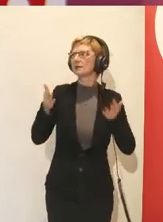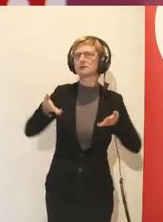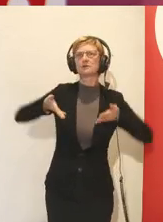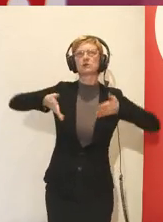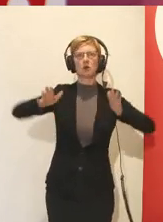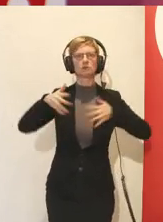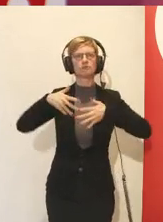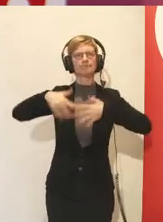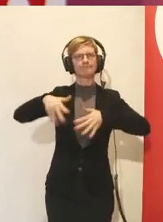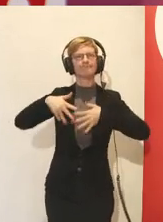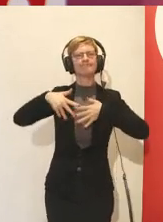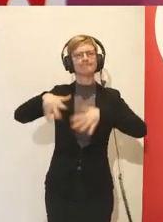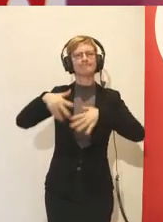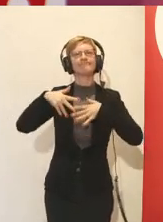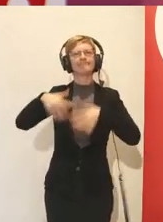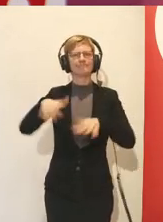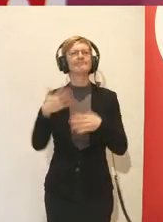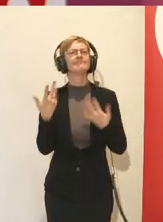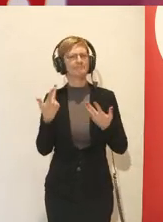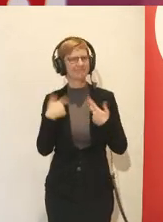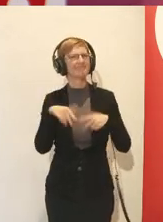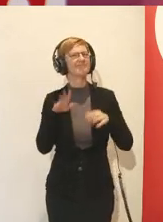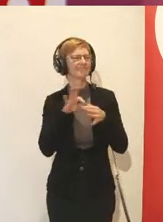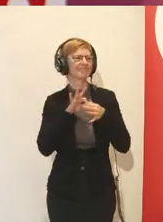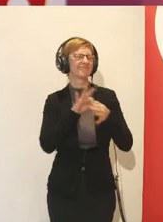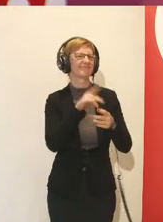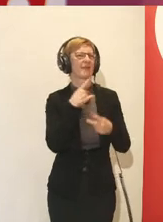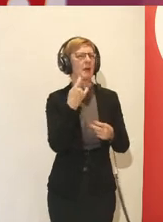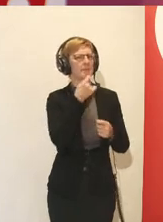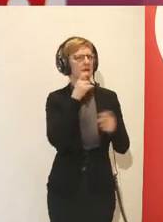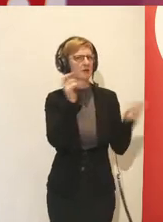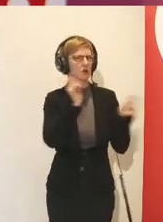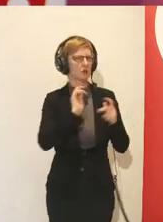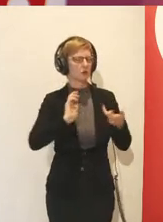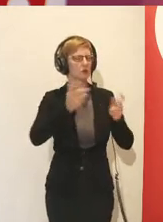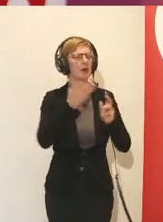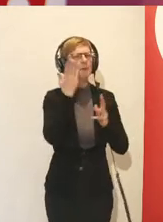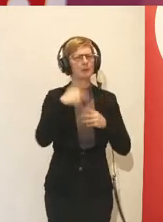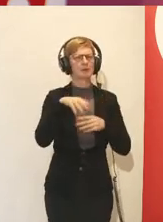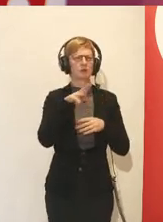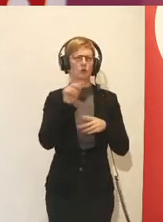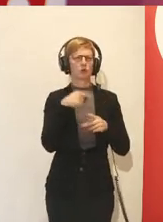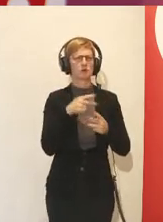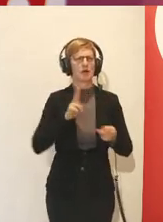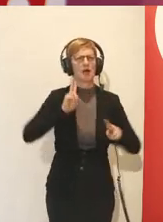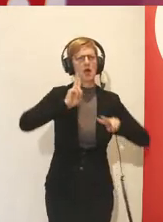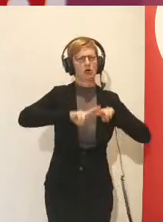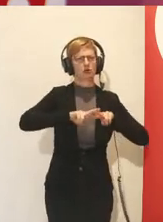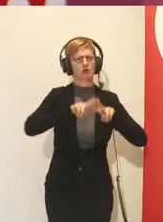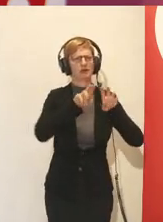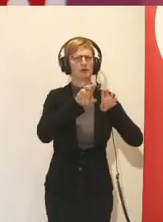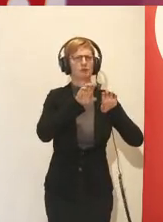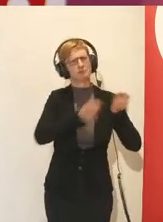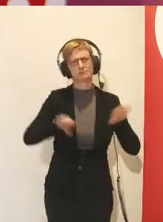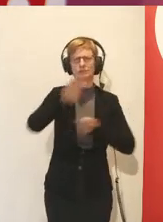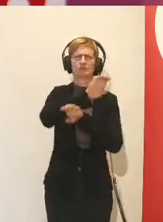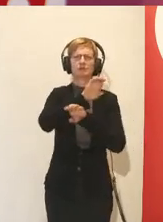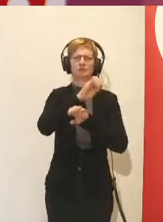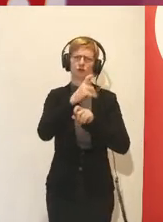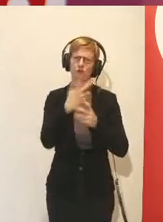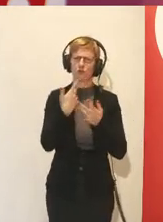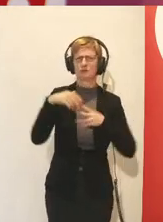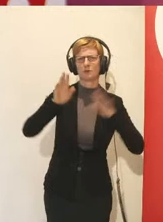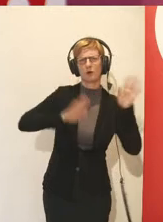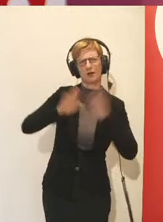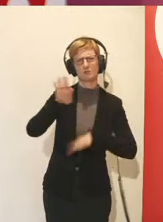liegt sicherlich an unserer kurzen mittagspause also helft jetzt alle man mit dass unser hashtag wieder vorne liegt doch das wäre ein zeichen dass demokratische parteien